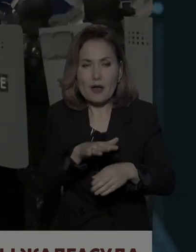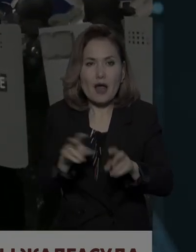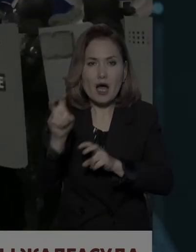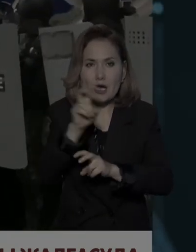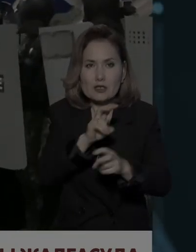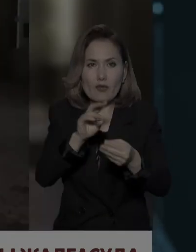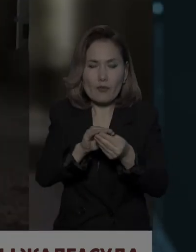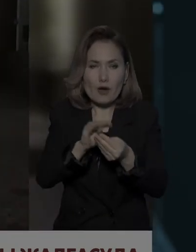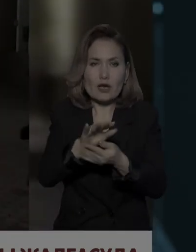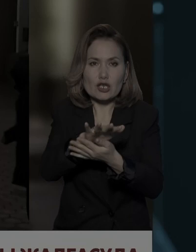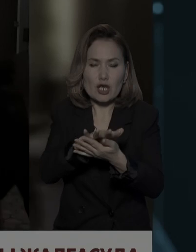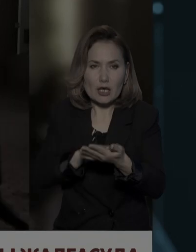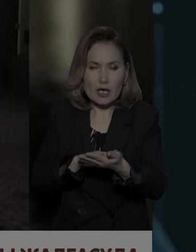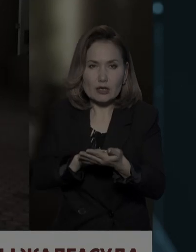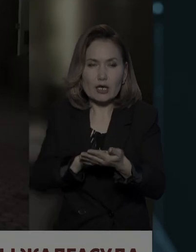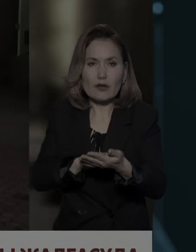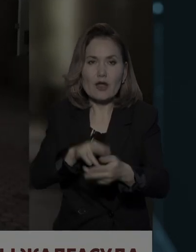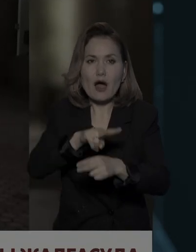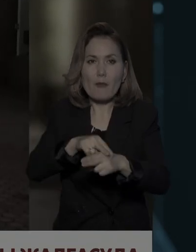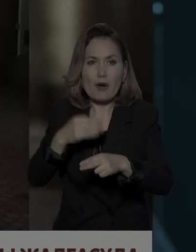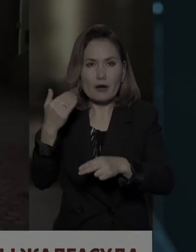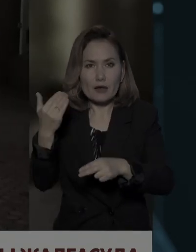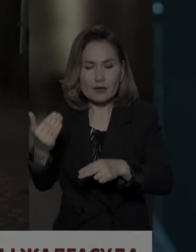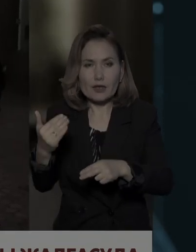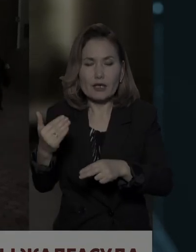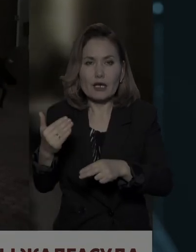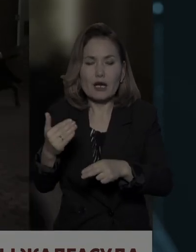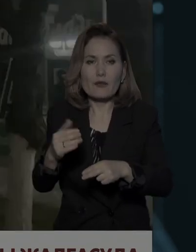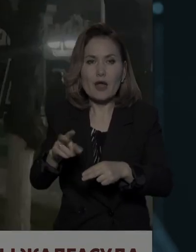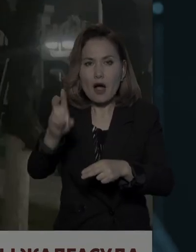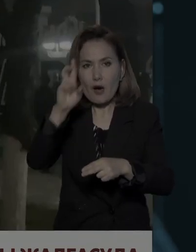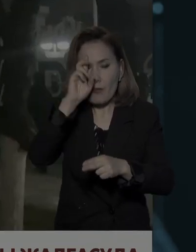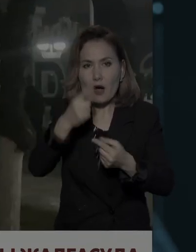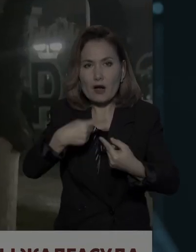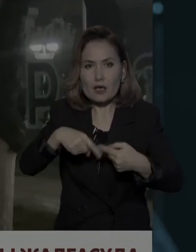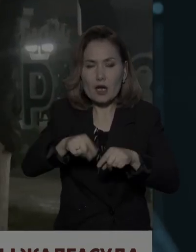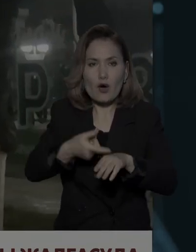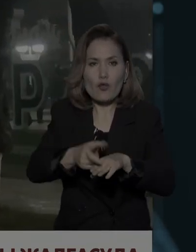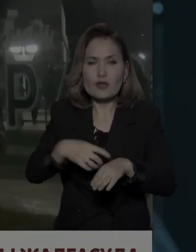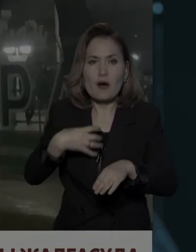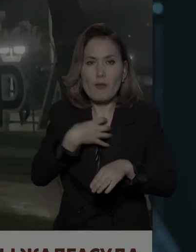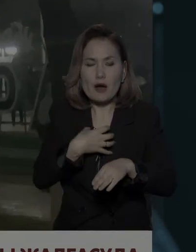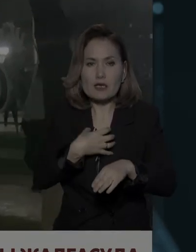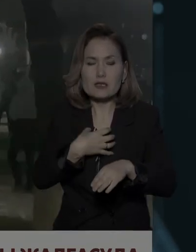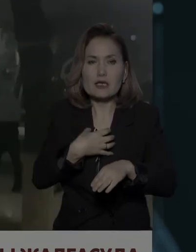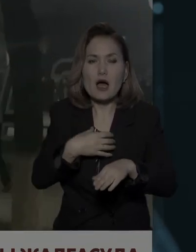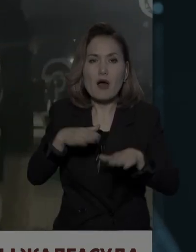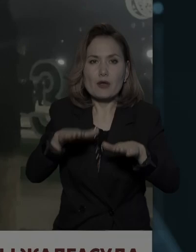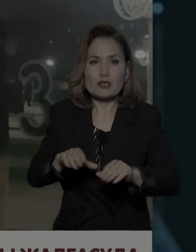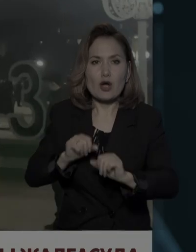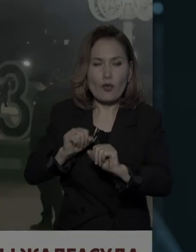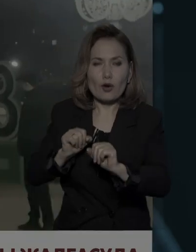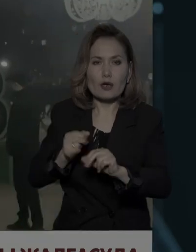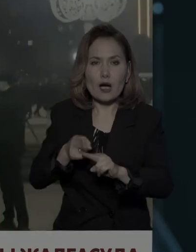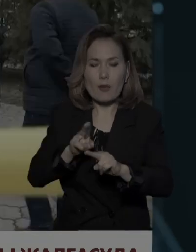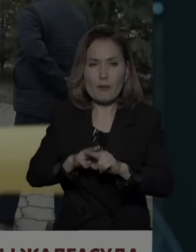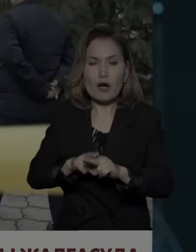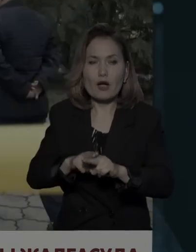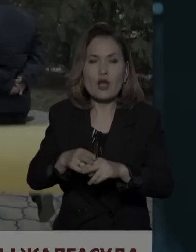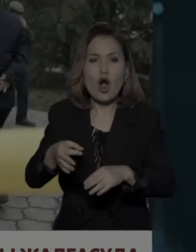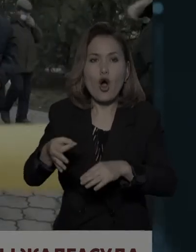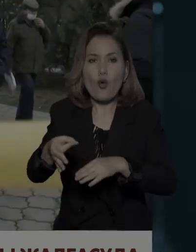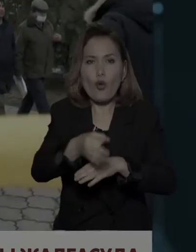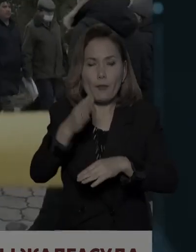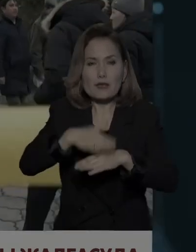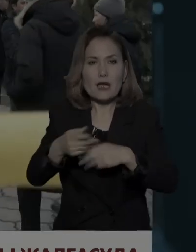әлі де жалғастыруда. Құқық қорғау қызметкерлері стратегиялық маңызды орындарды қорғауда. Бүгін облыс әкімі тұрғындарға тағы